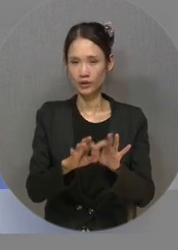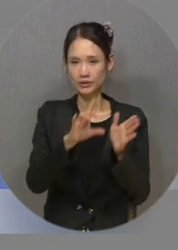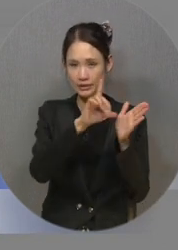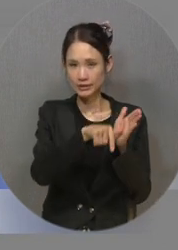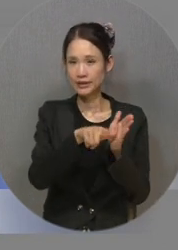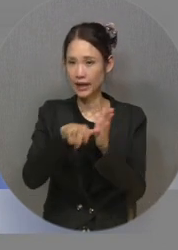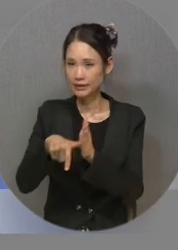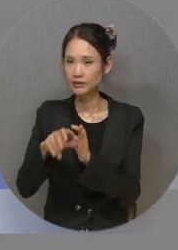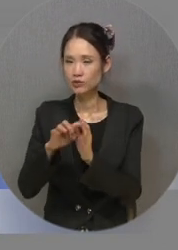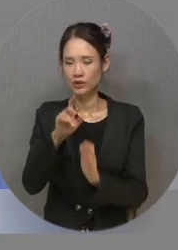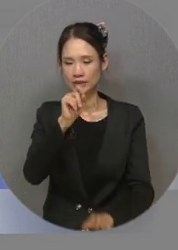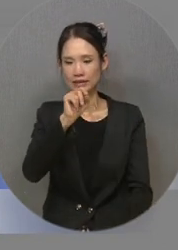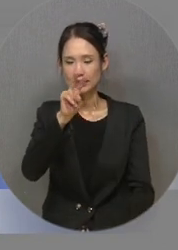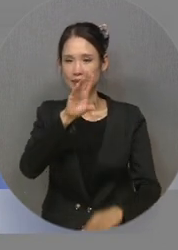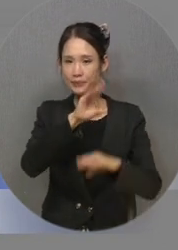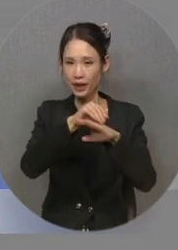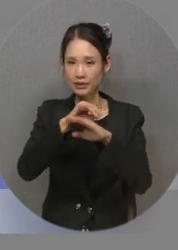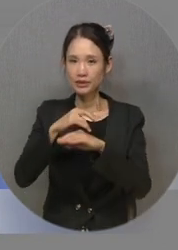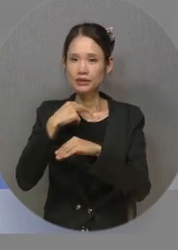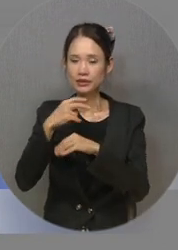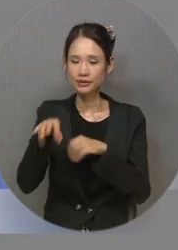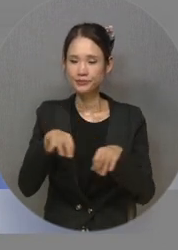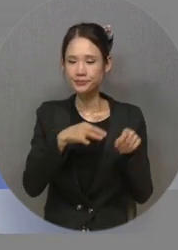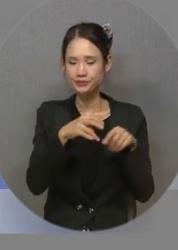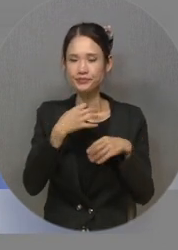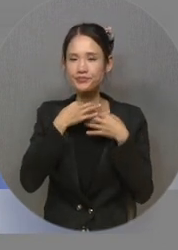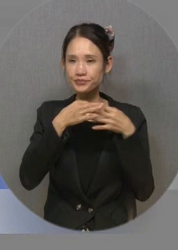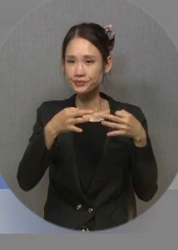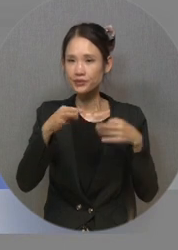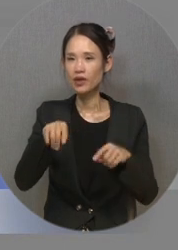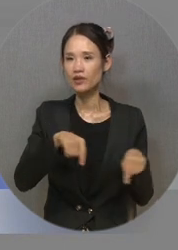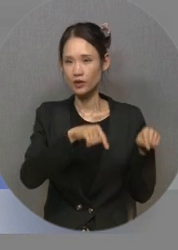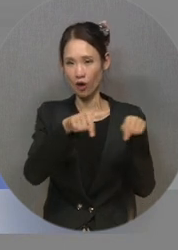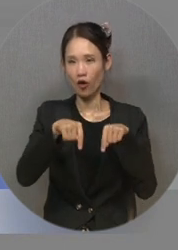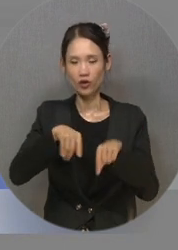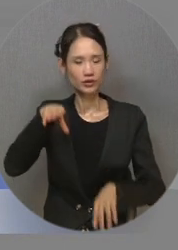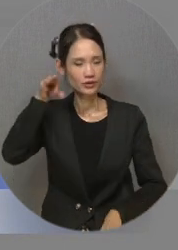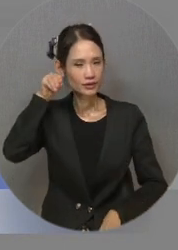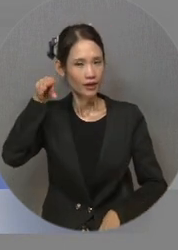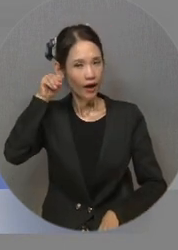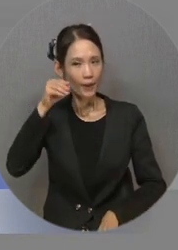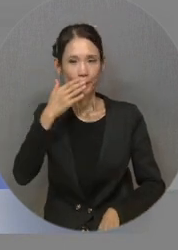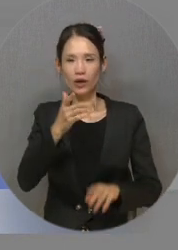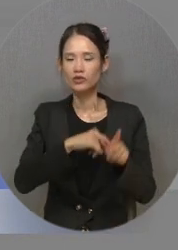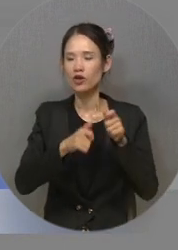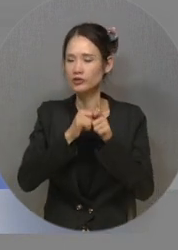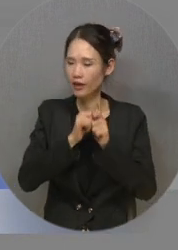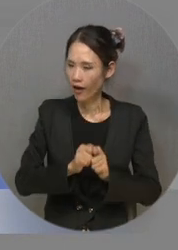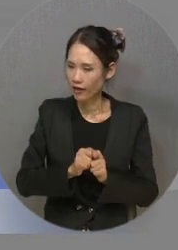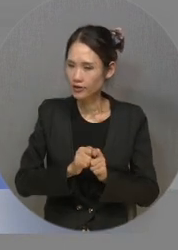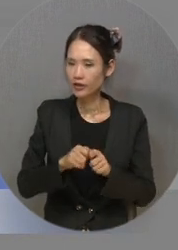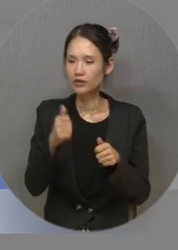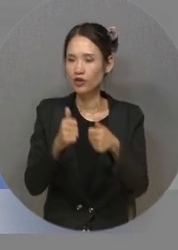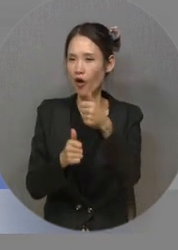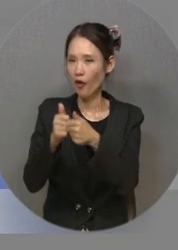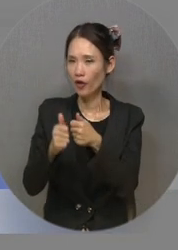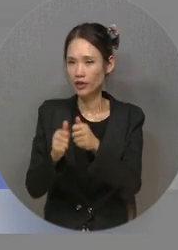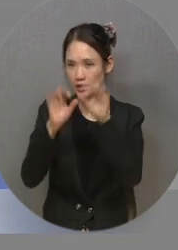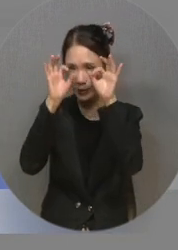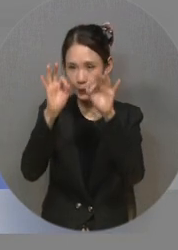실시간으로 TV 중계방송 음성을 청취할 수 있어 보다 자세히 경기를 관람할 수 있게